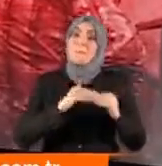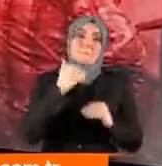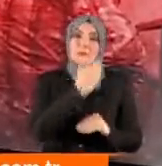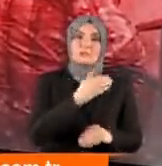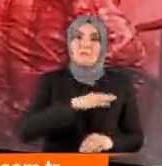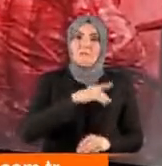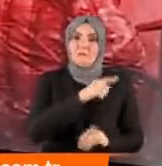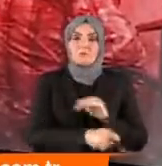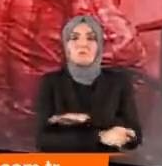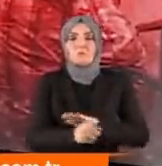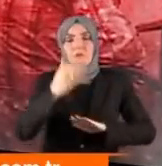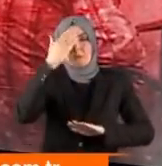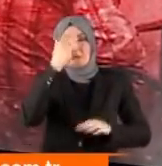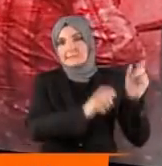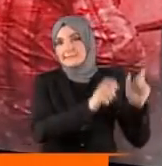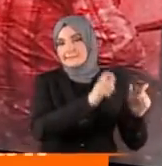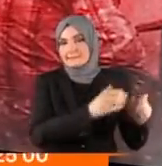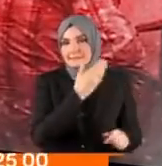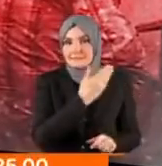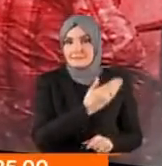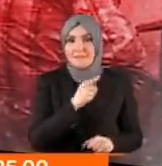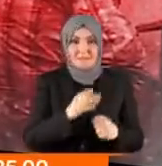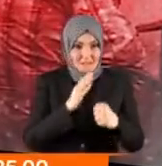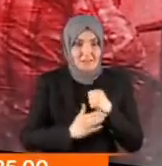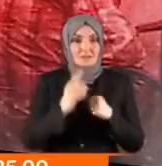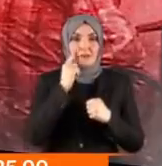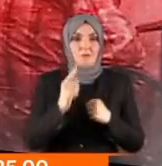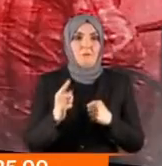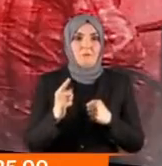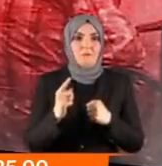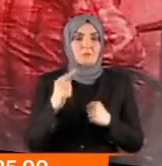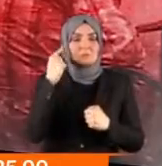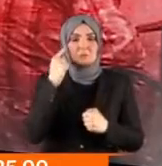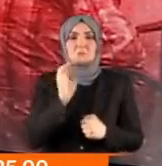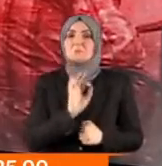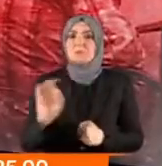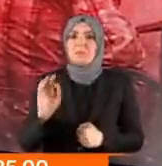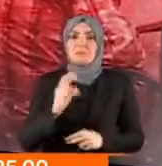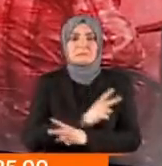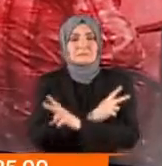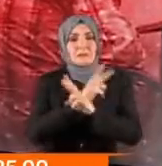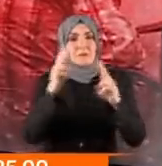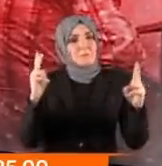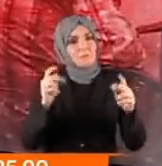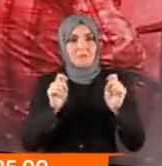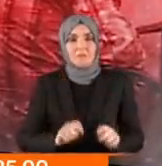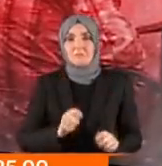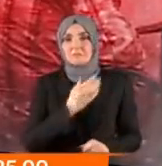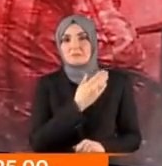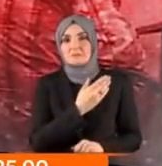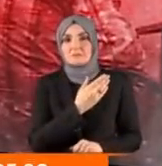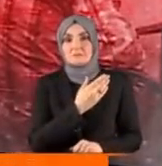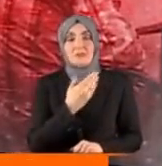Sevdalıları burada yasak olmasına rağmen yine gözlerini bile kırpmadan sabah etme göz aldı Aslında